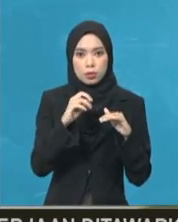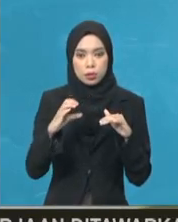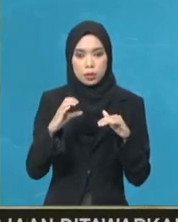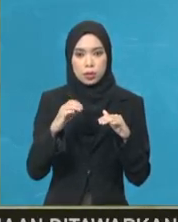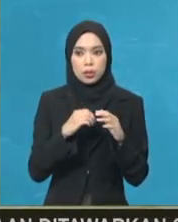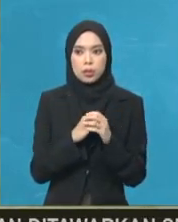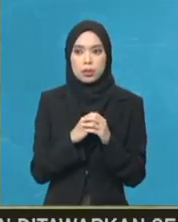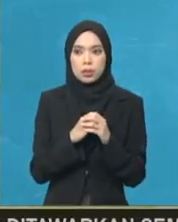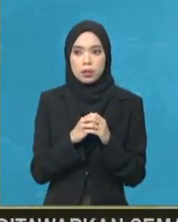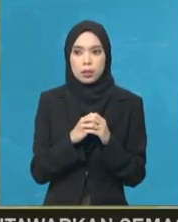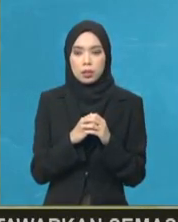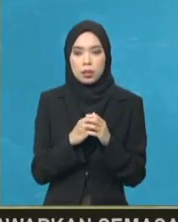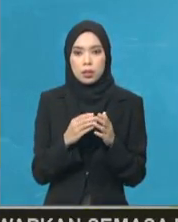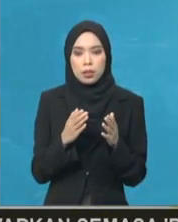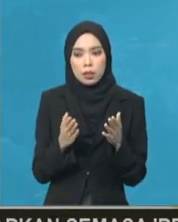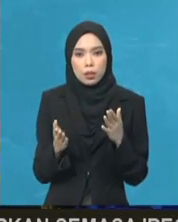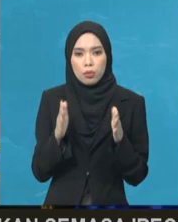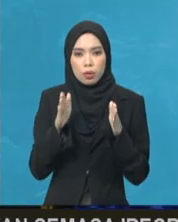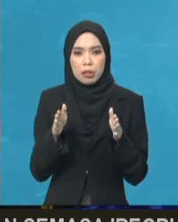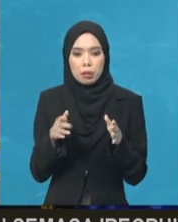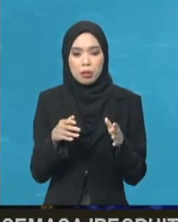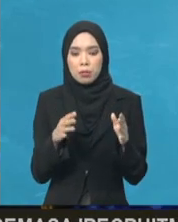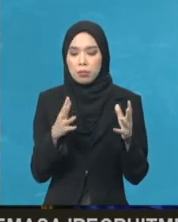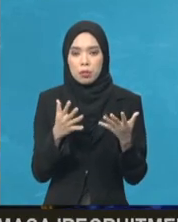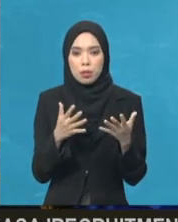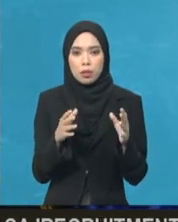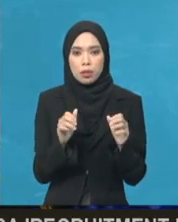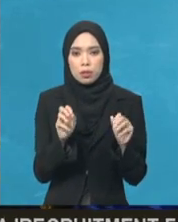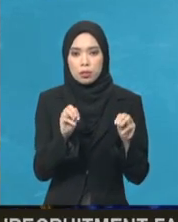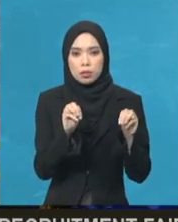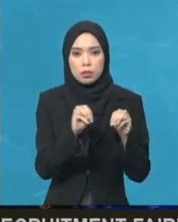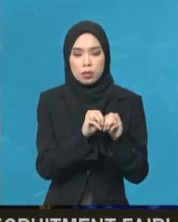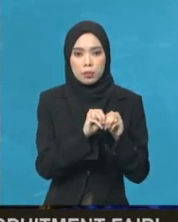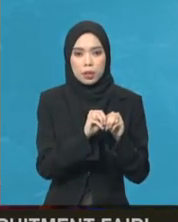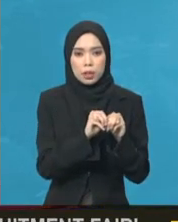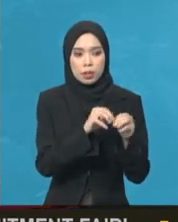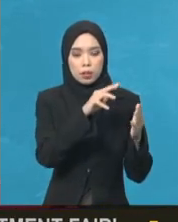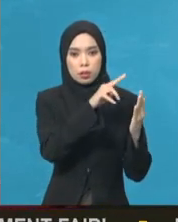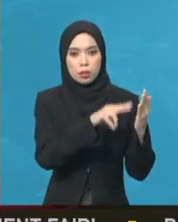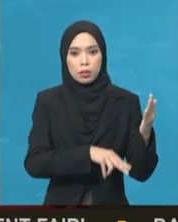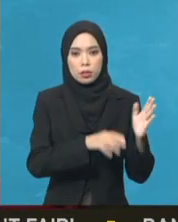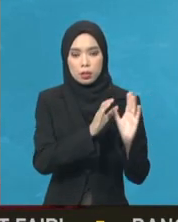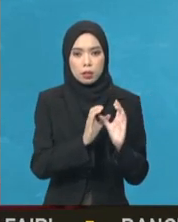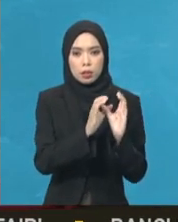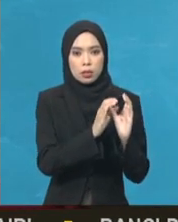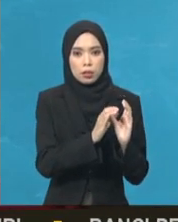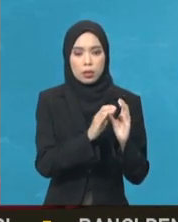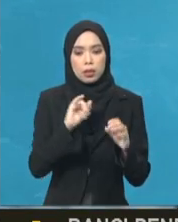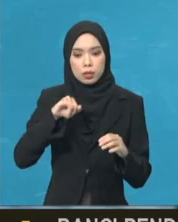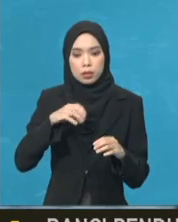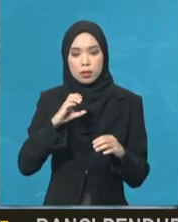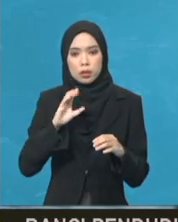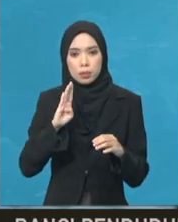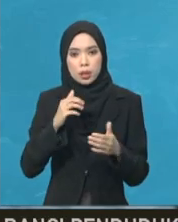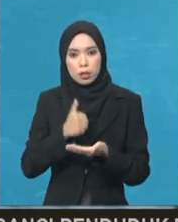tempat tahun yang tidak menepati kriteria jangan bimbang jobcentre Brunai akan memadamkan bis kita berkaitan dengan jabatan jawatan yang